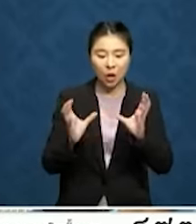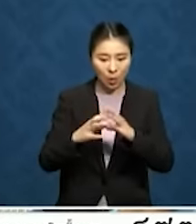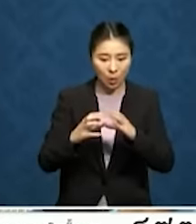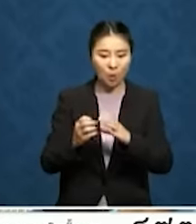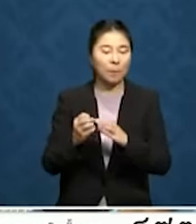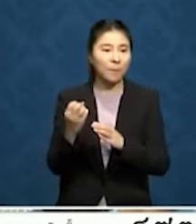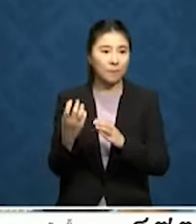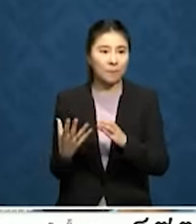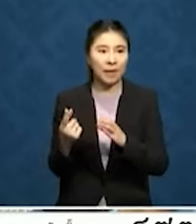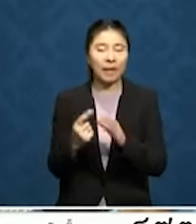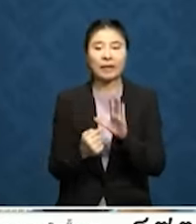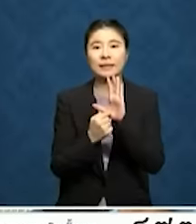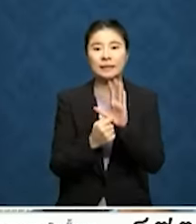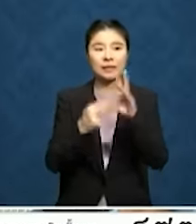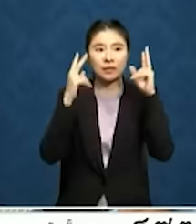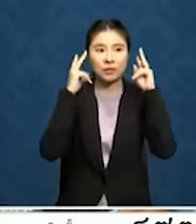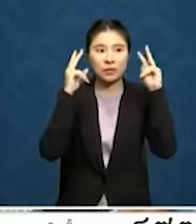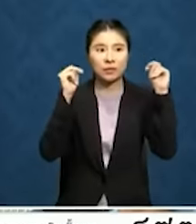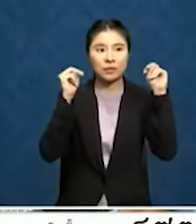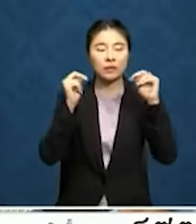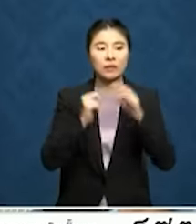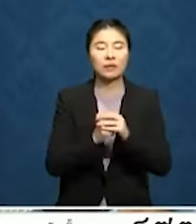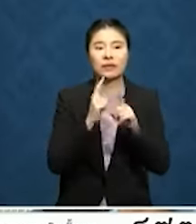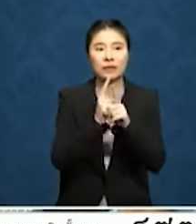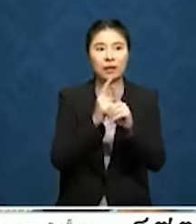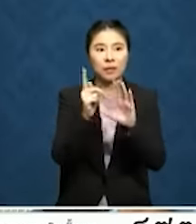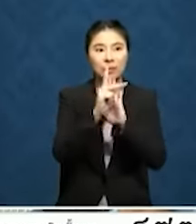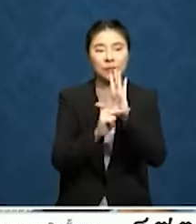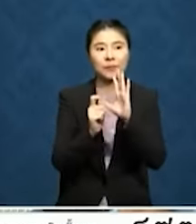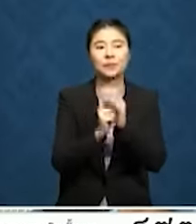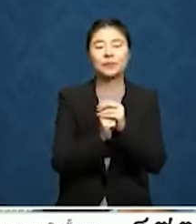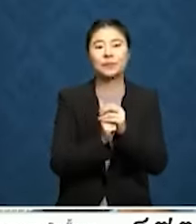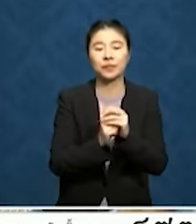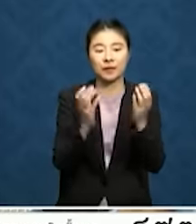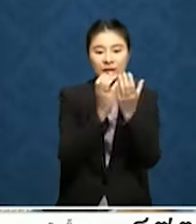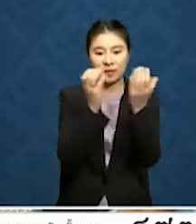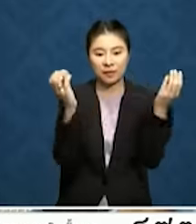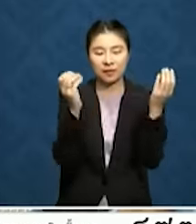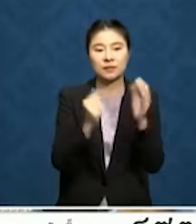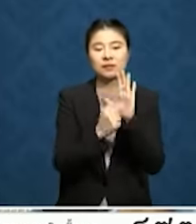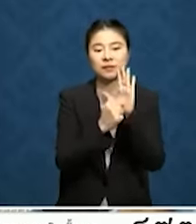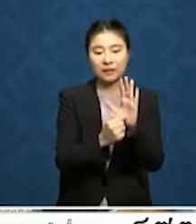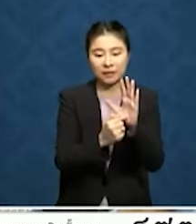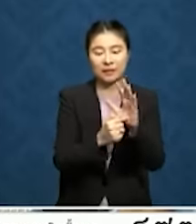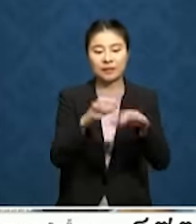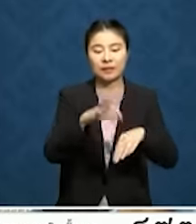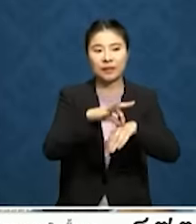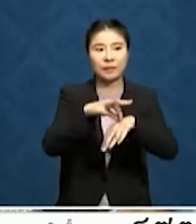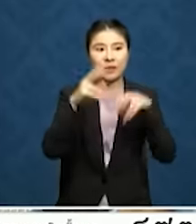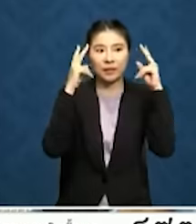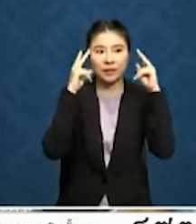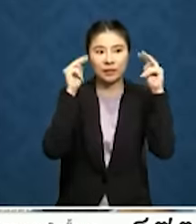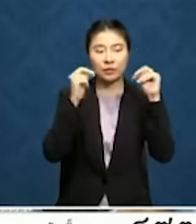อนี่เราเสนอนายกรัฐมนูญตามรัฐธรรมนูญนะครับเสนอนายกรัฐมนตรีตามรัฐธรรมนูญไม่ได้เสนอตาม